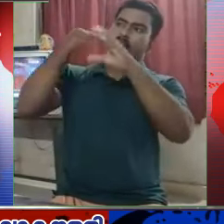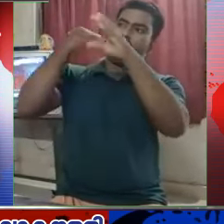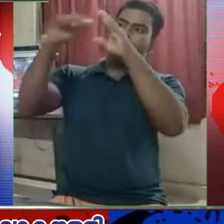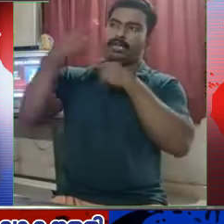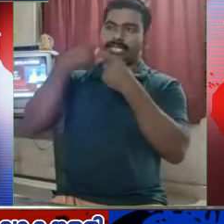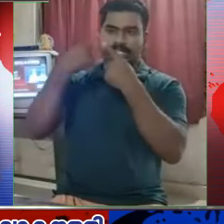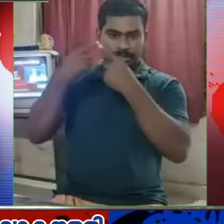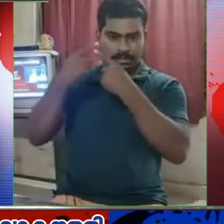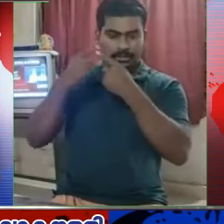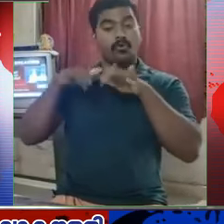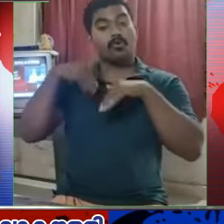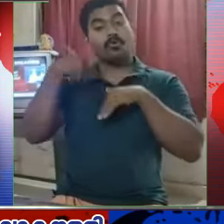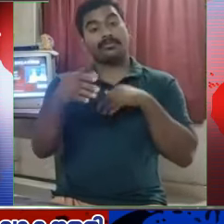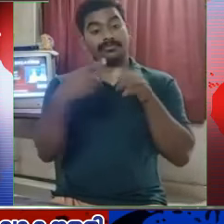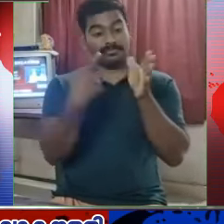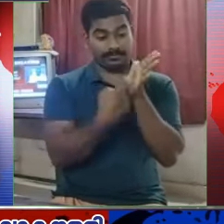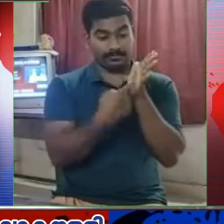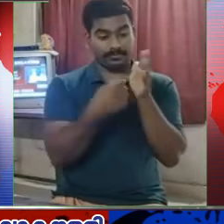ഇപ്പോൾ